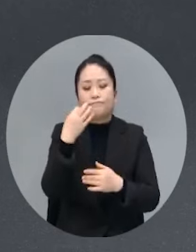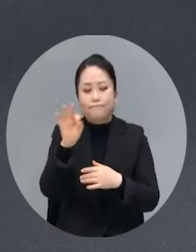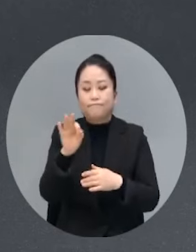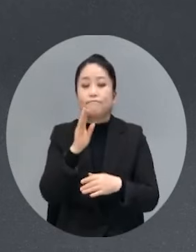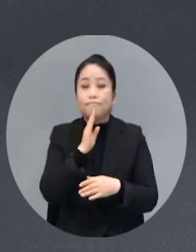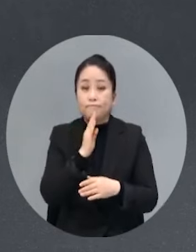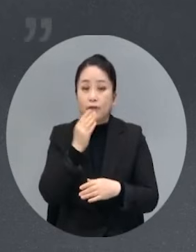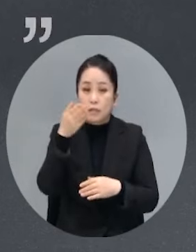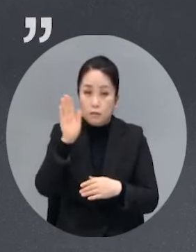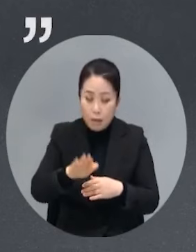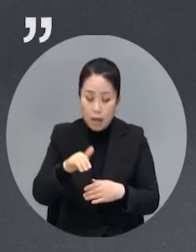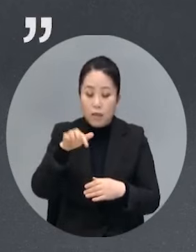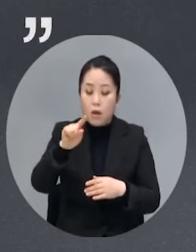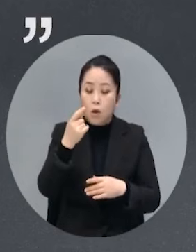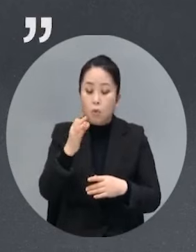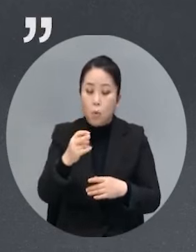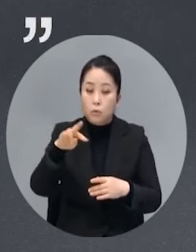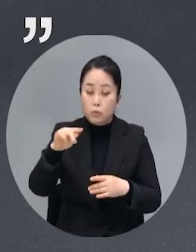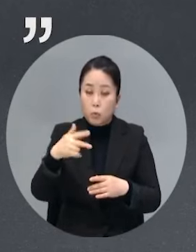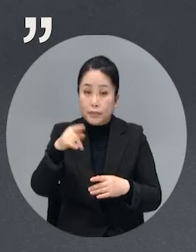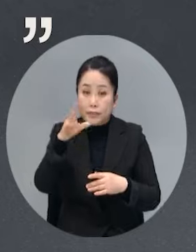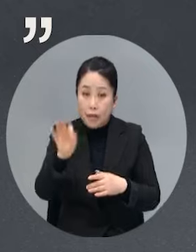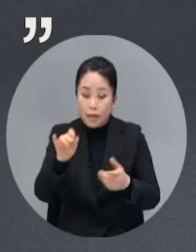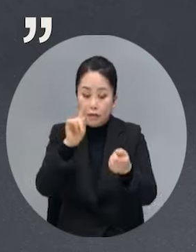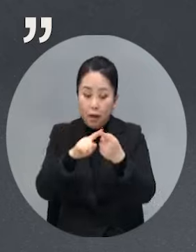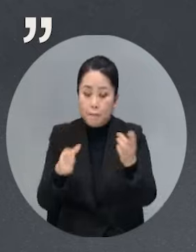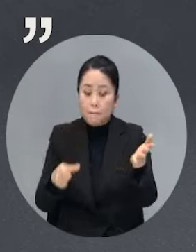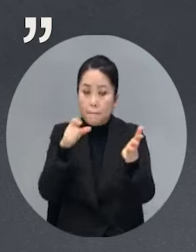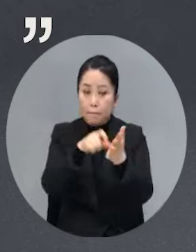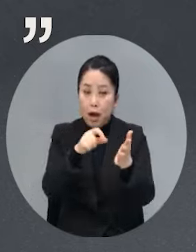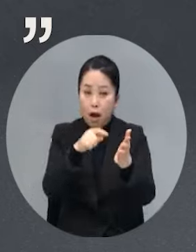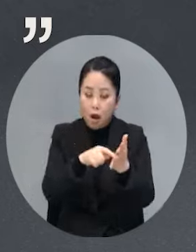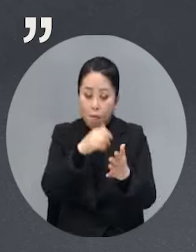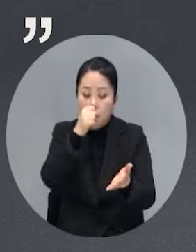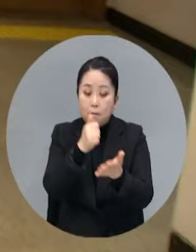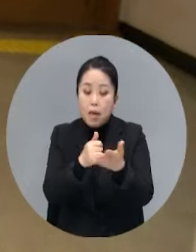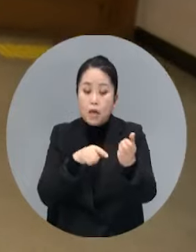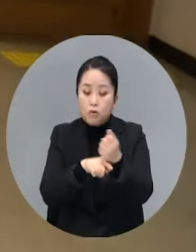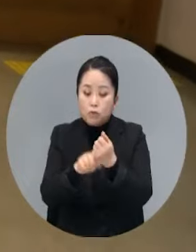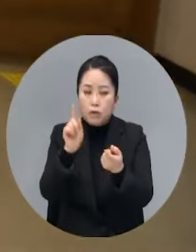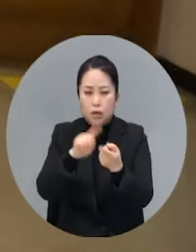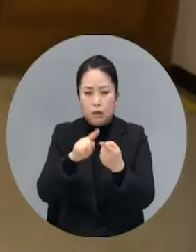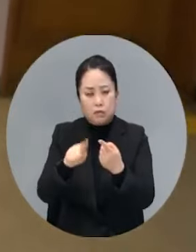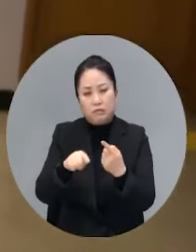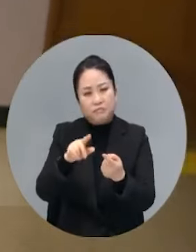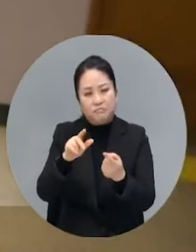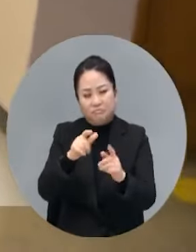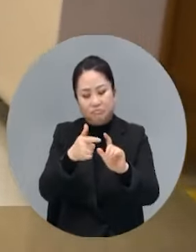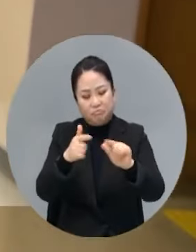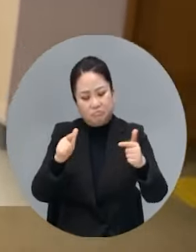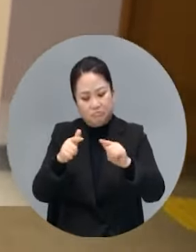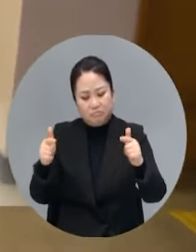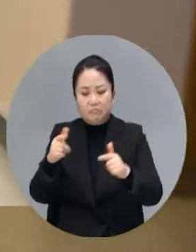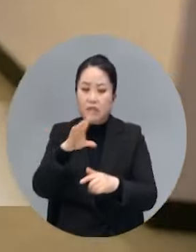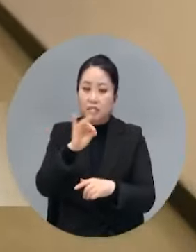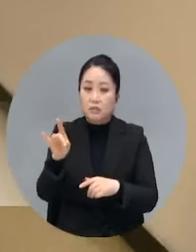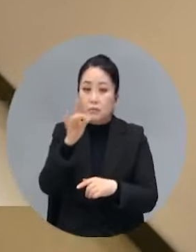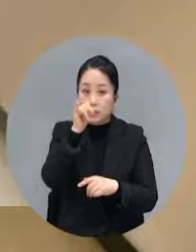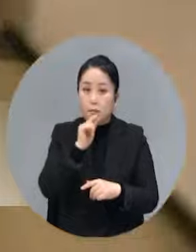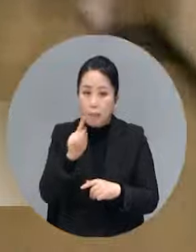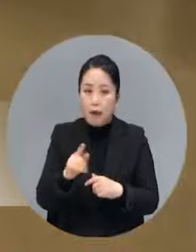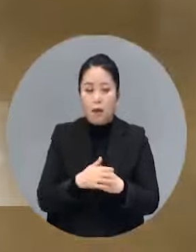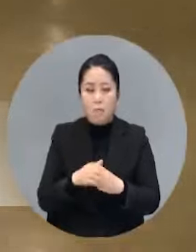인정하지만 공소장에 적시된 범행 배경에 대해서는 다툼의 여지가 있다고 답했습니다. 검찰 측이 제시한 것처럼